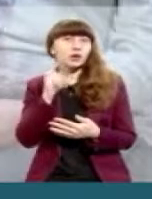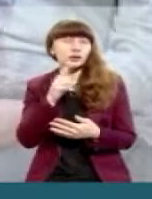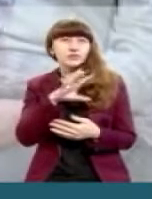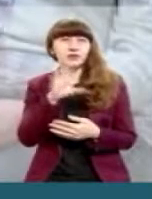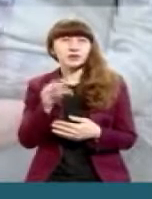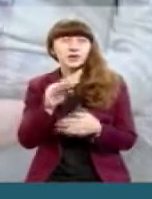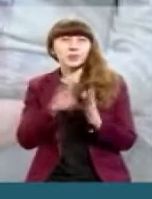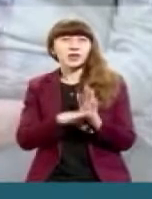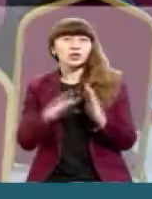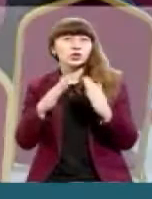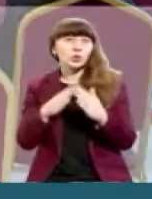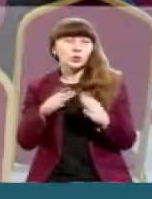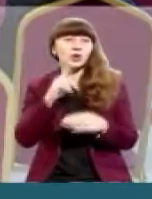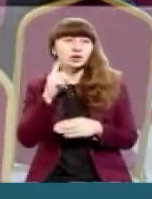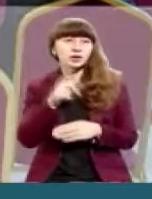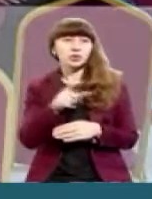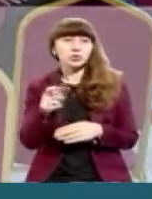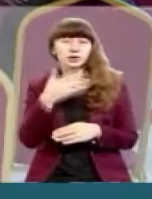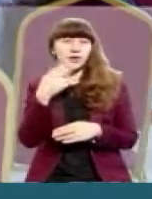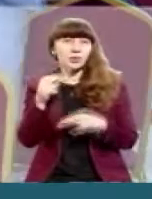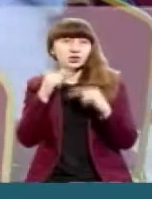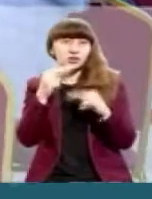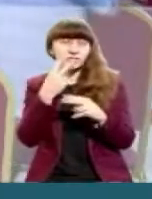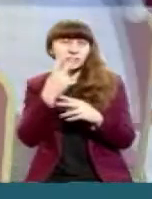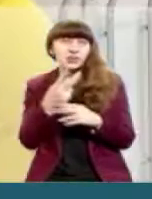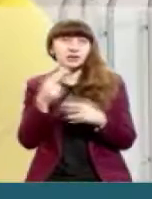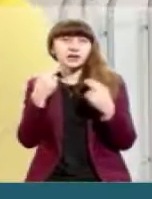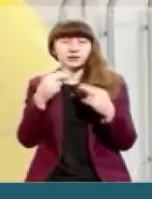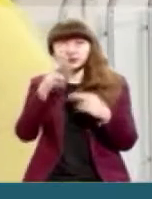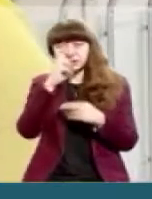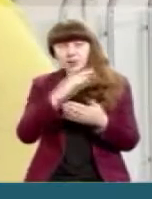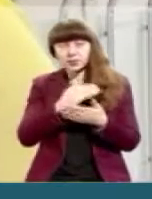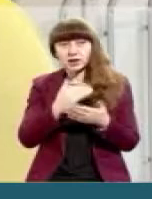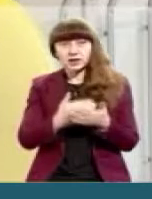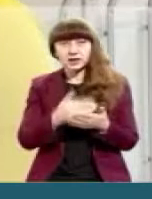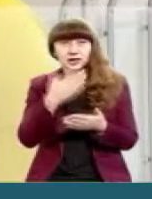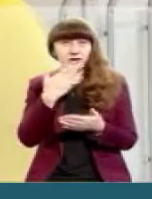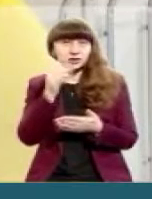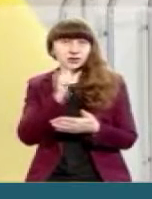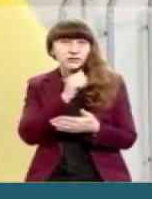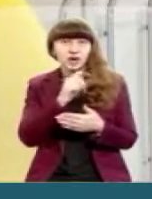басты назар аудармаған жастар бұл мүмкіндіктен бейхабар жүргендерін жасырмады.